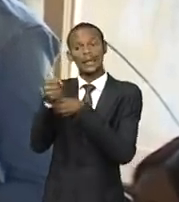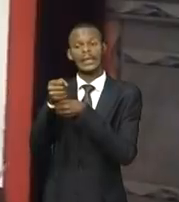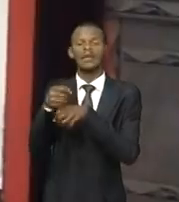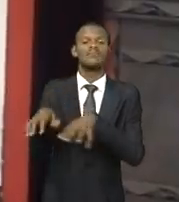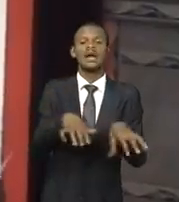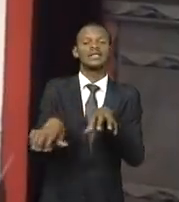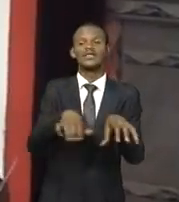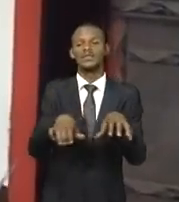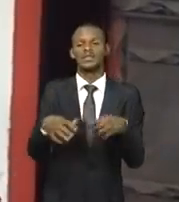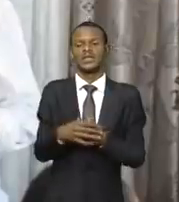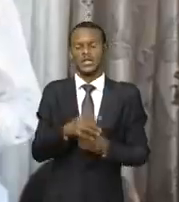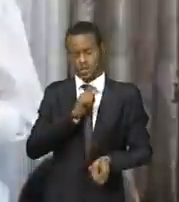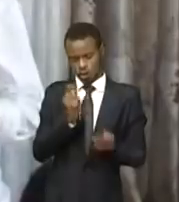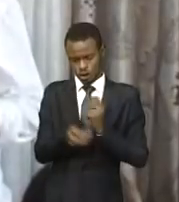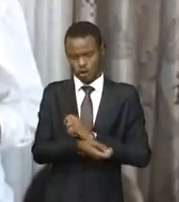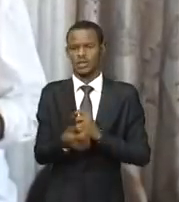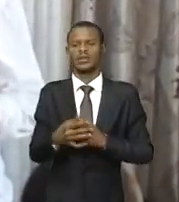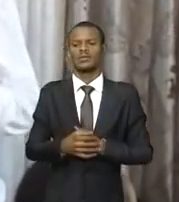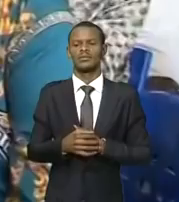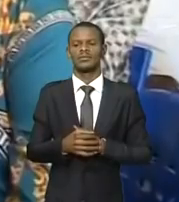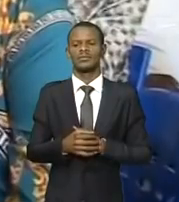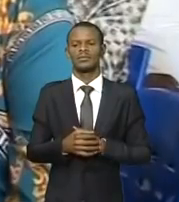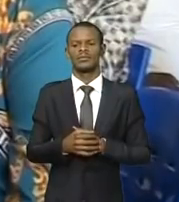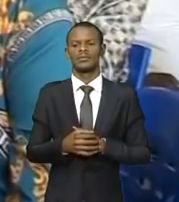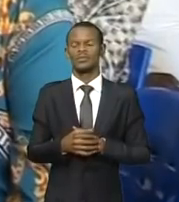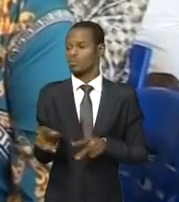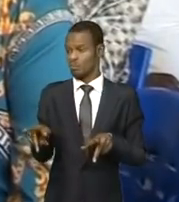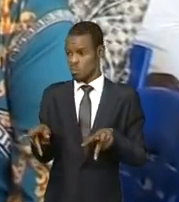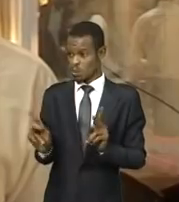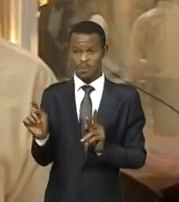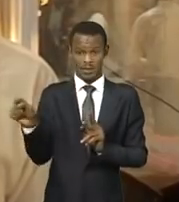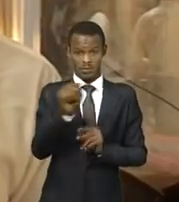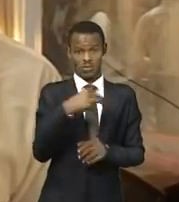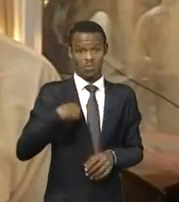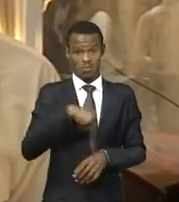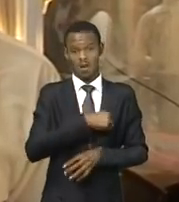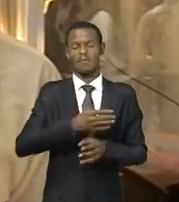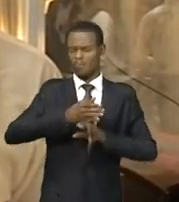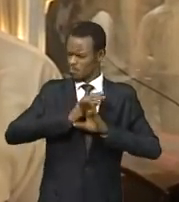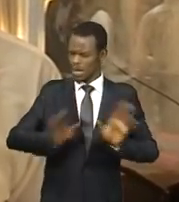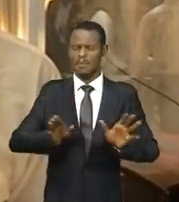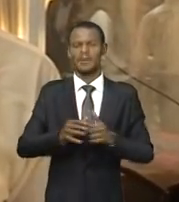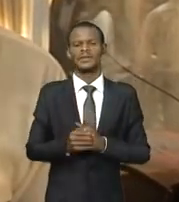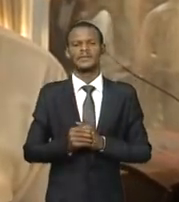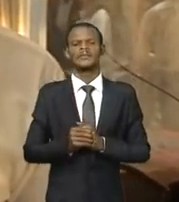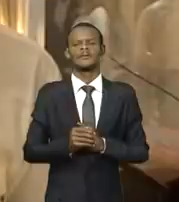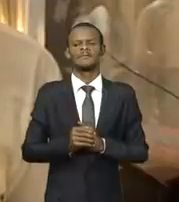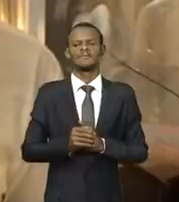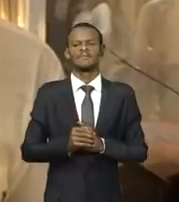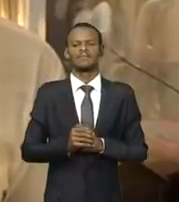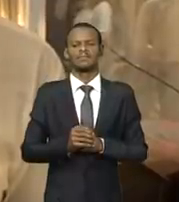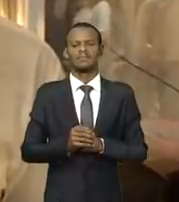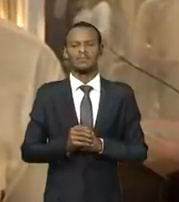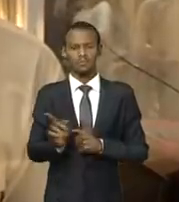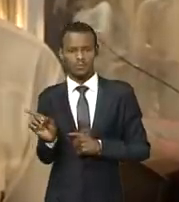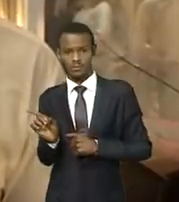impact significatif au niveau de la performance des membres. Nous avons remarqué une exploitation d'une matière très très